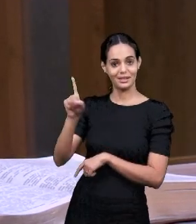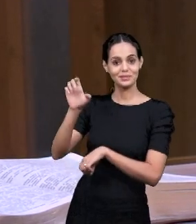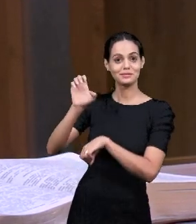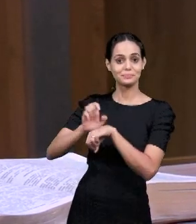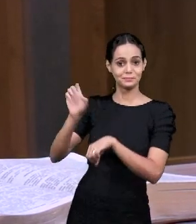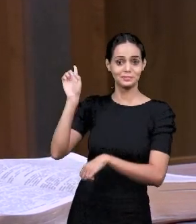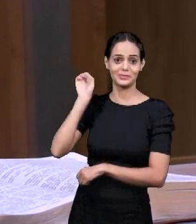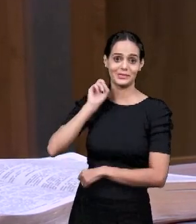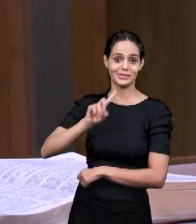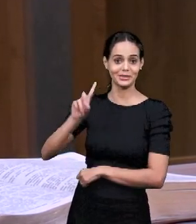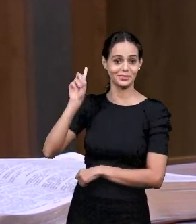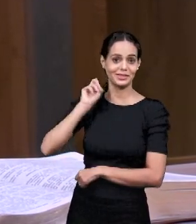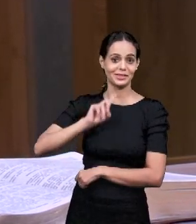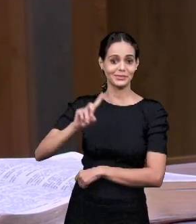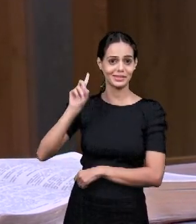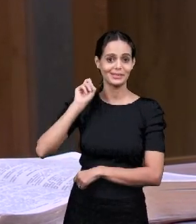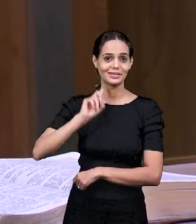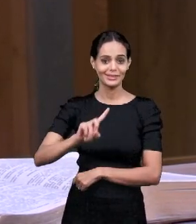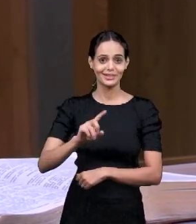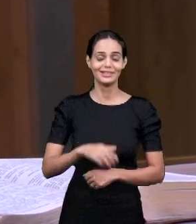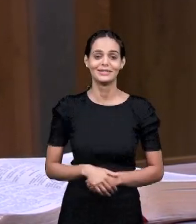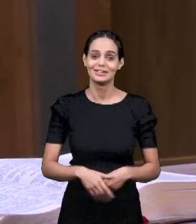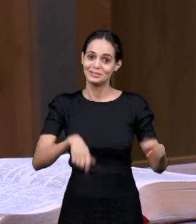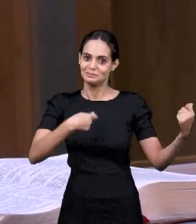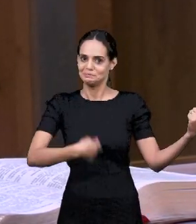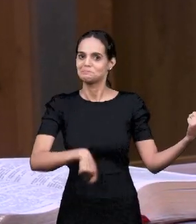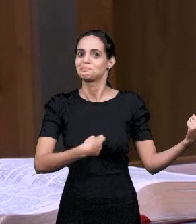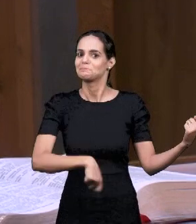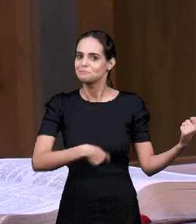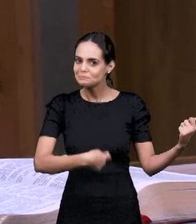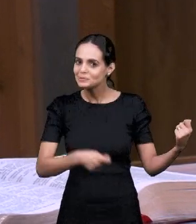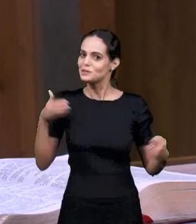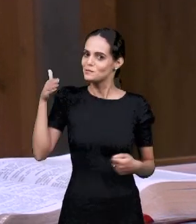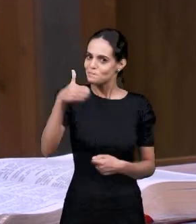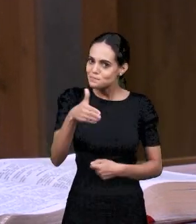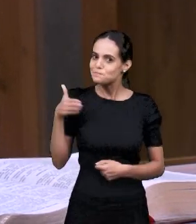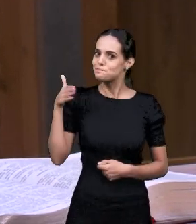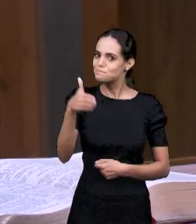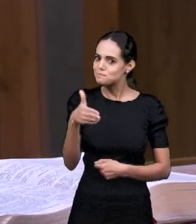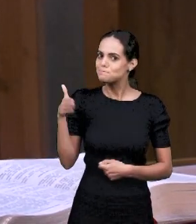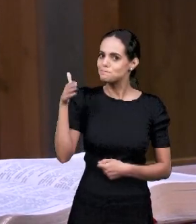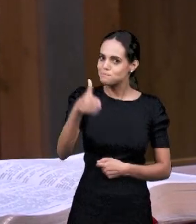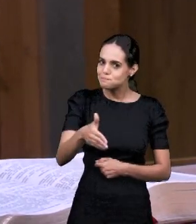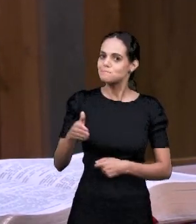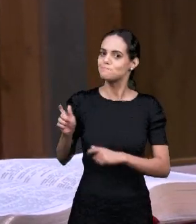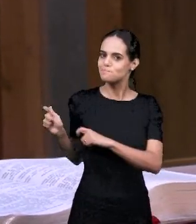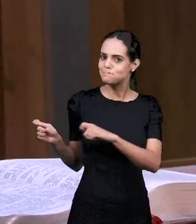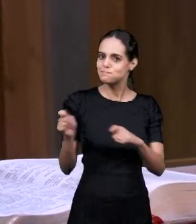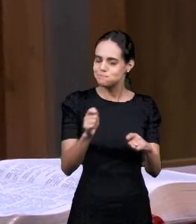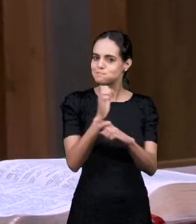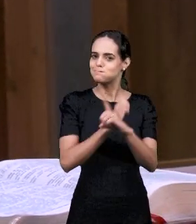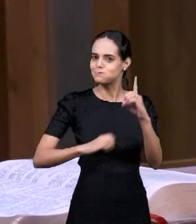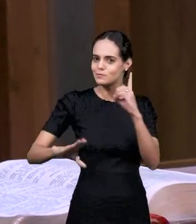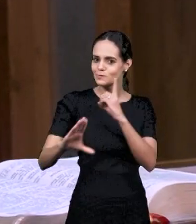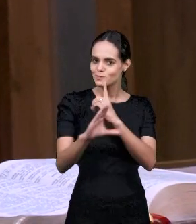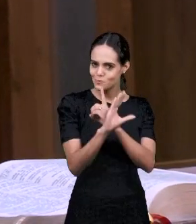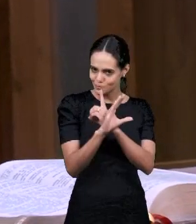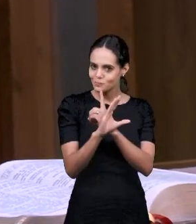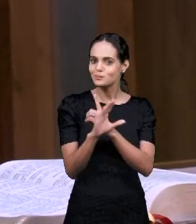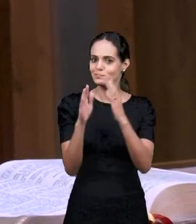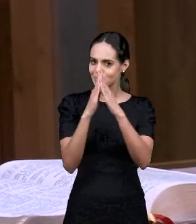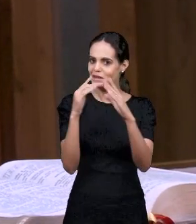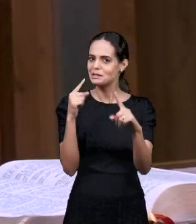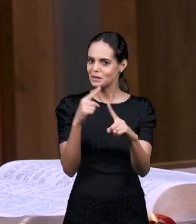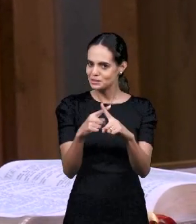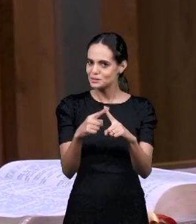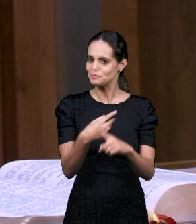dans l'état de Minas Gerais. Et d'ailleurs, il joue de la guitare, il est très assidu au culte à l'église. Après, on